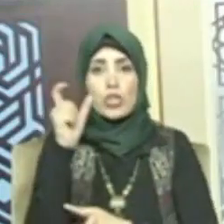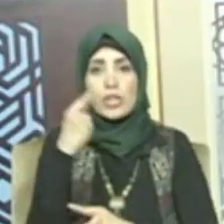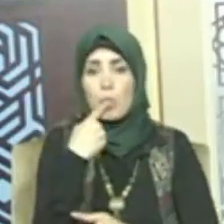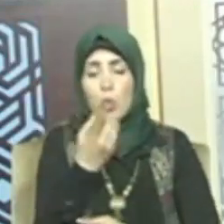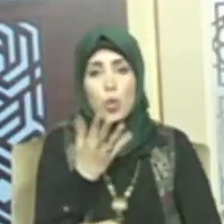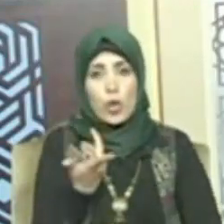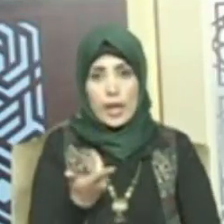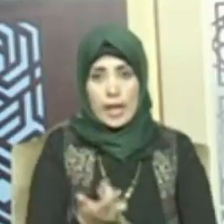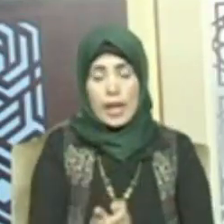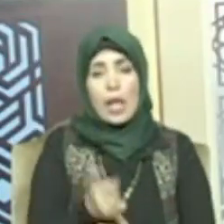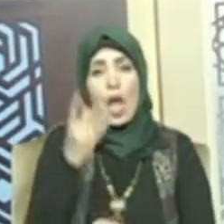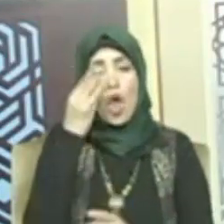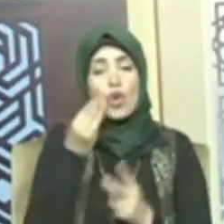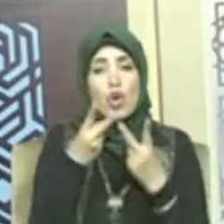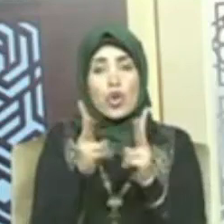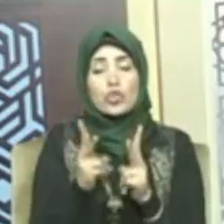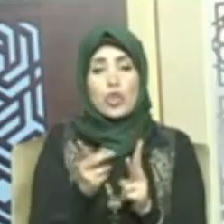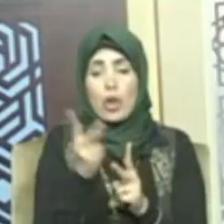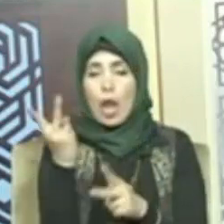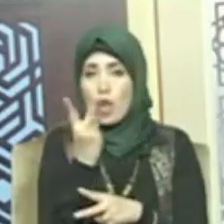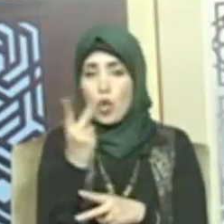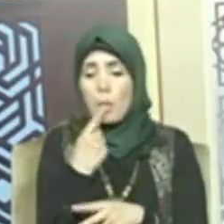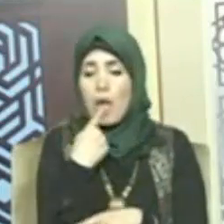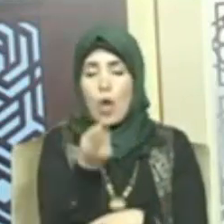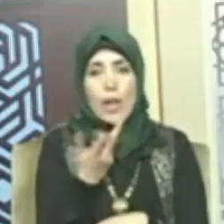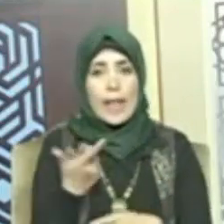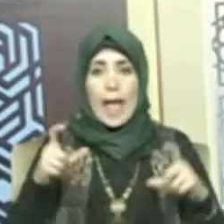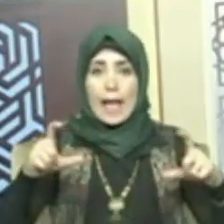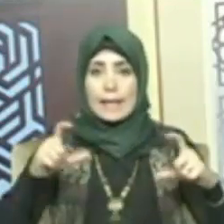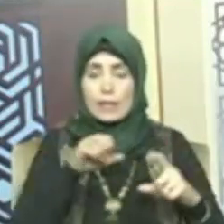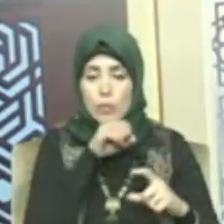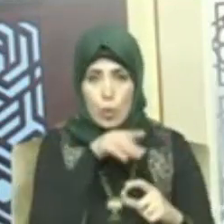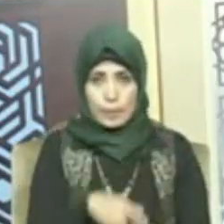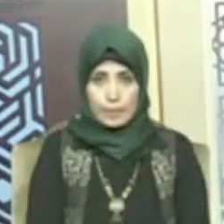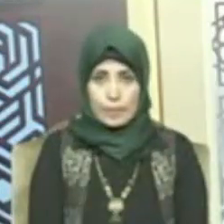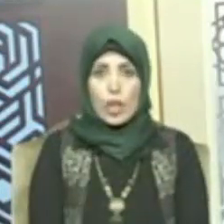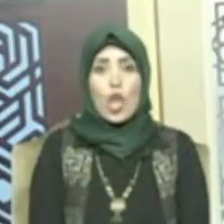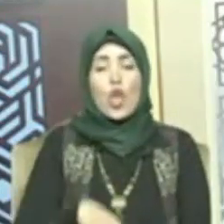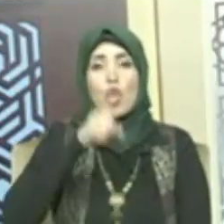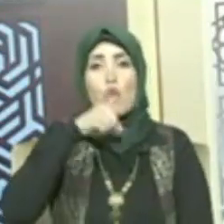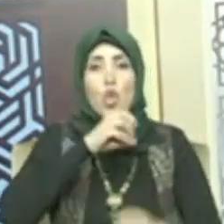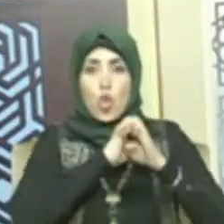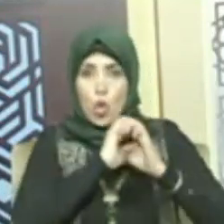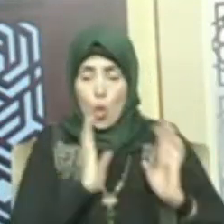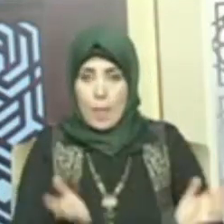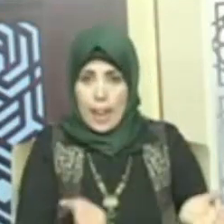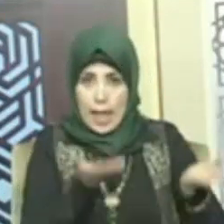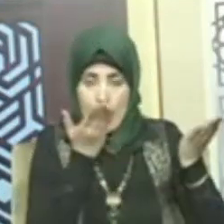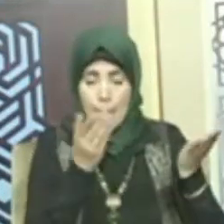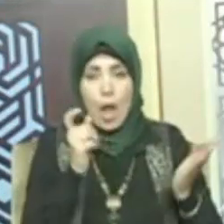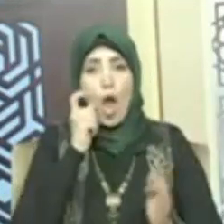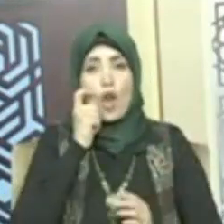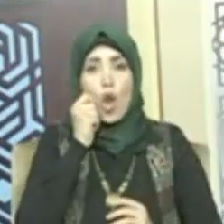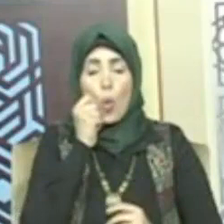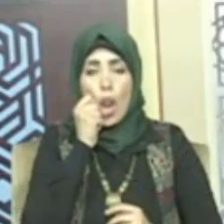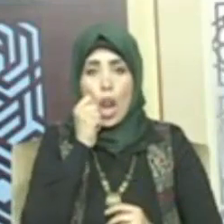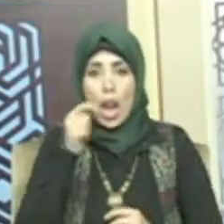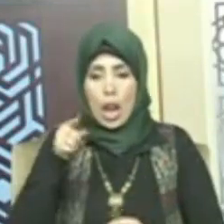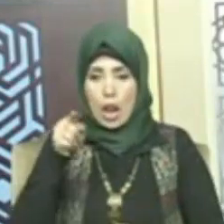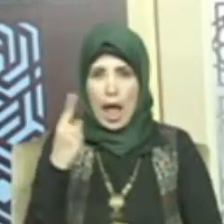العاص رضي الله عنهما قال: يصاح يوم القيامة برجل من أمتي